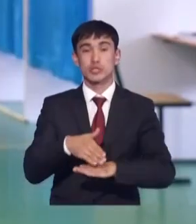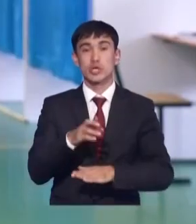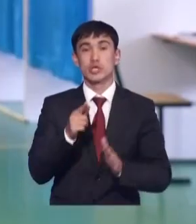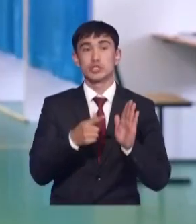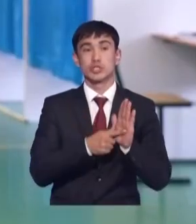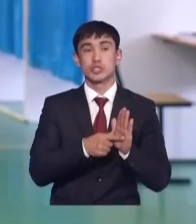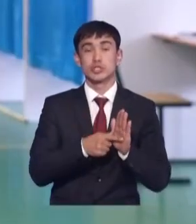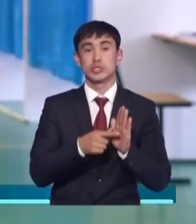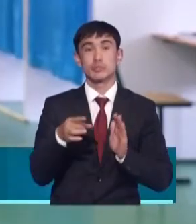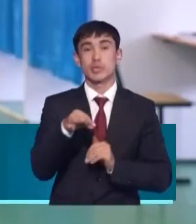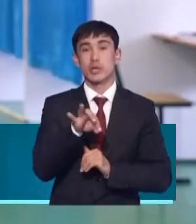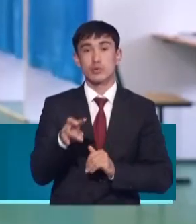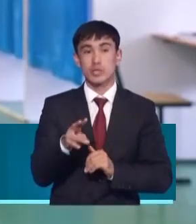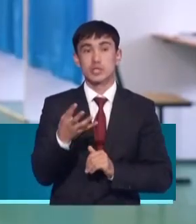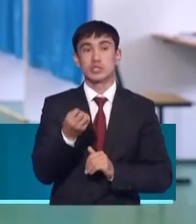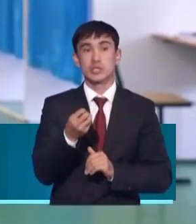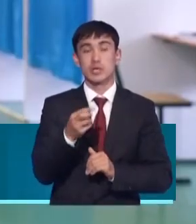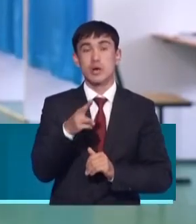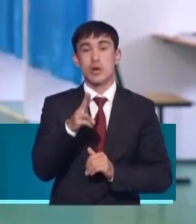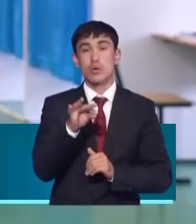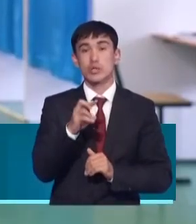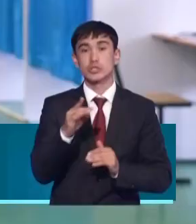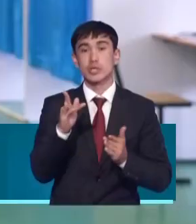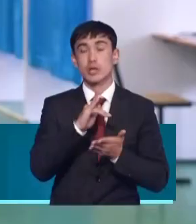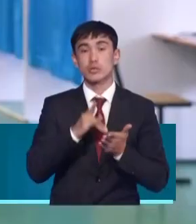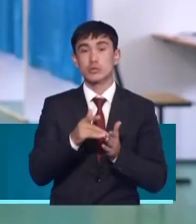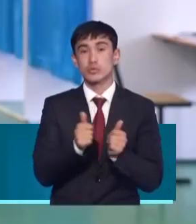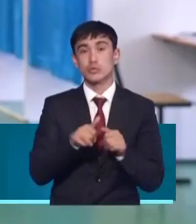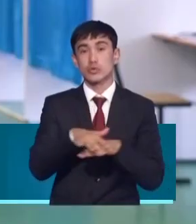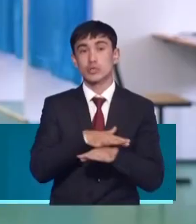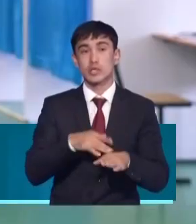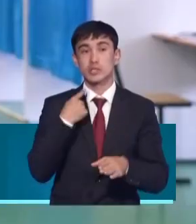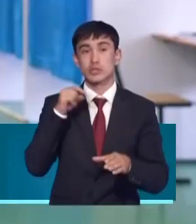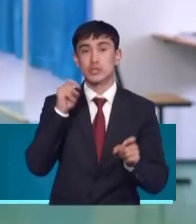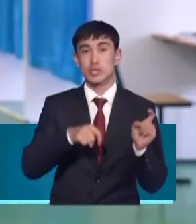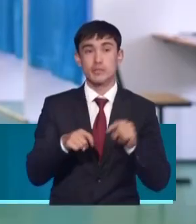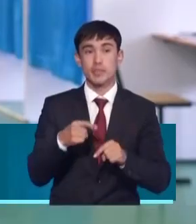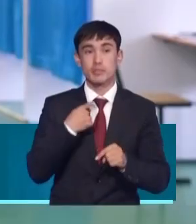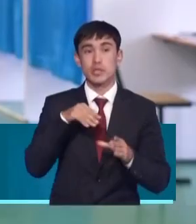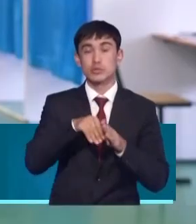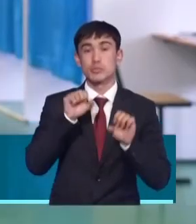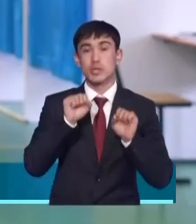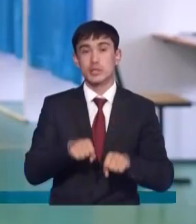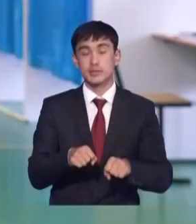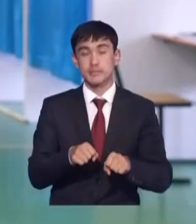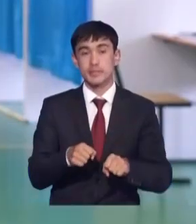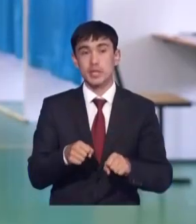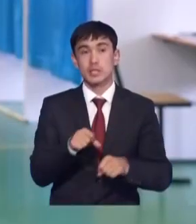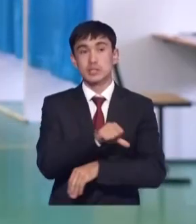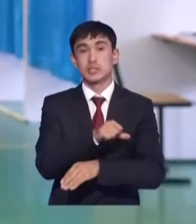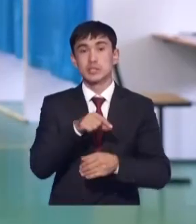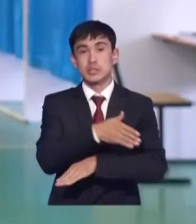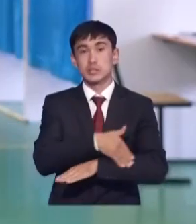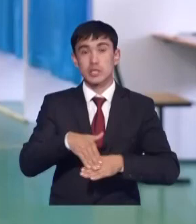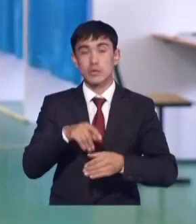7-ші ықшамаудан, сонымен коттеджный городоктың тұрғындары, сайлаушылар келіп бізге дауыс бере алады. Сайлау комиссиясының